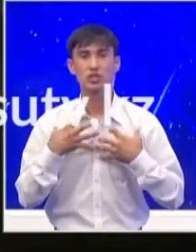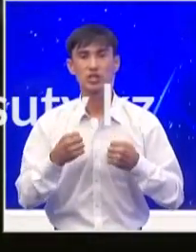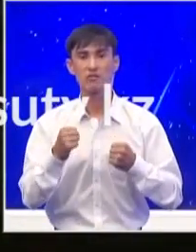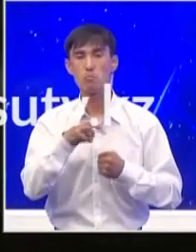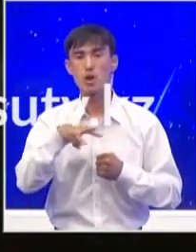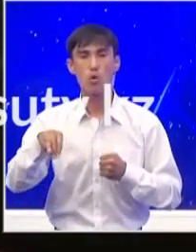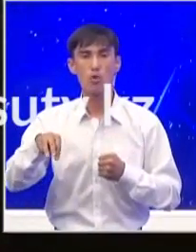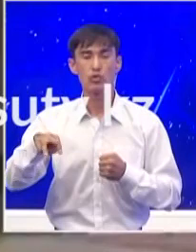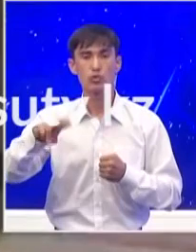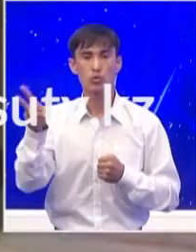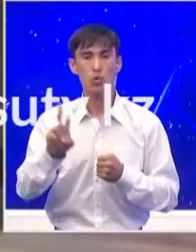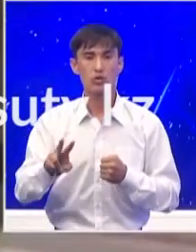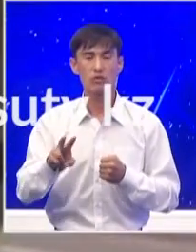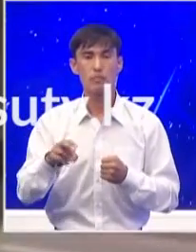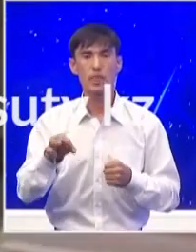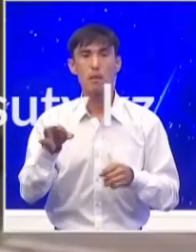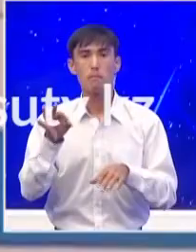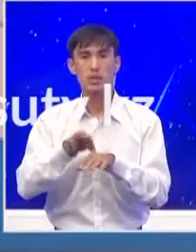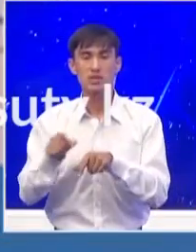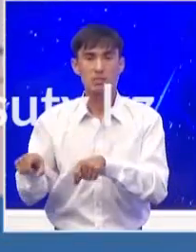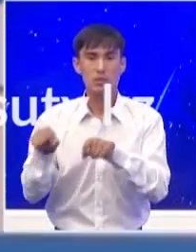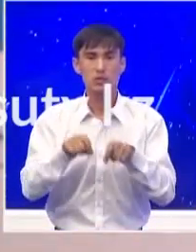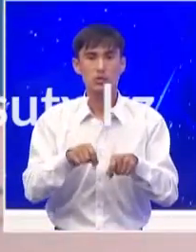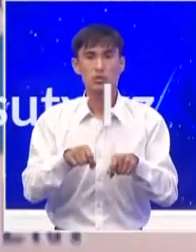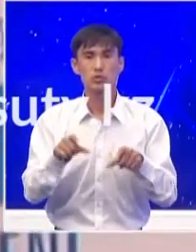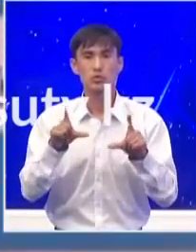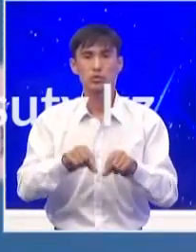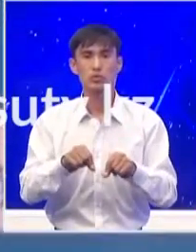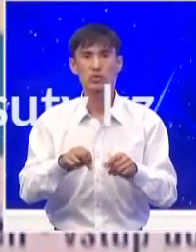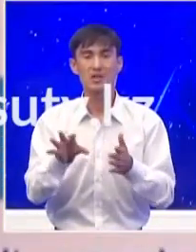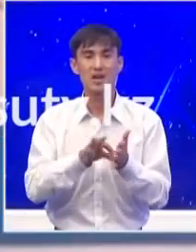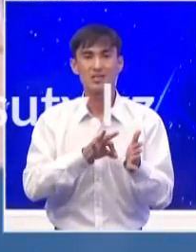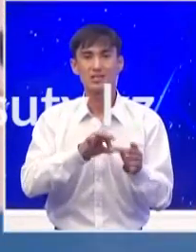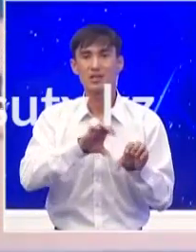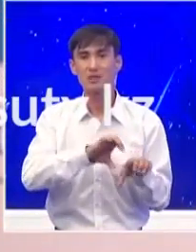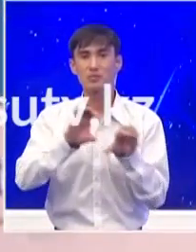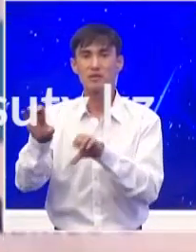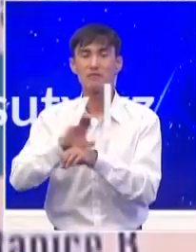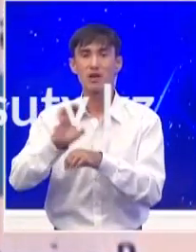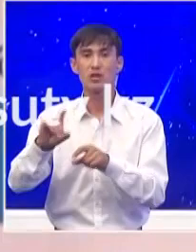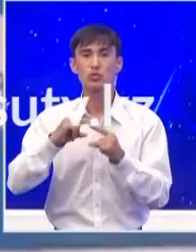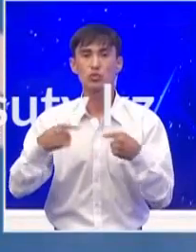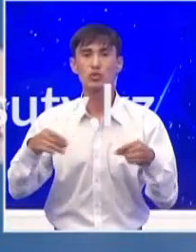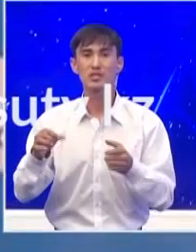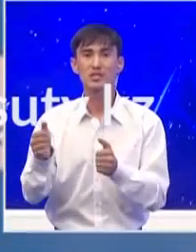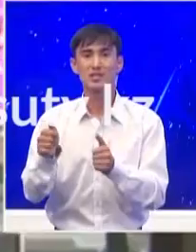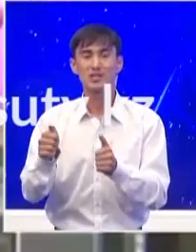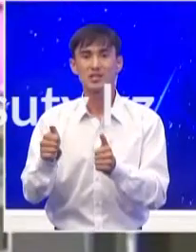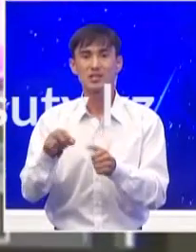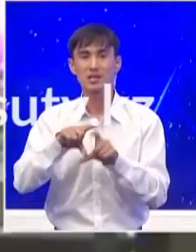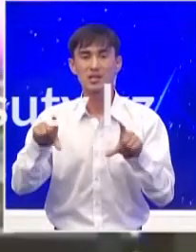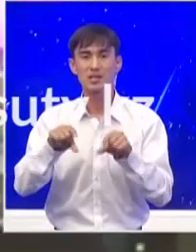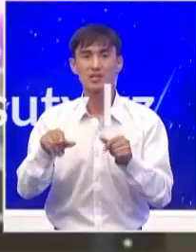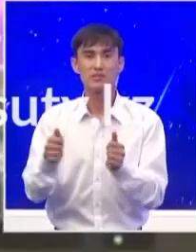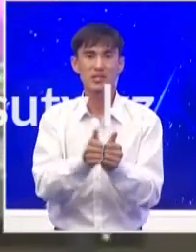миллионы долларов пациентов поступивших учреждения экстренно доставляли в другие клиники в том числе и в соседних городах в